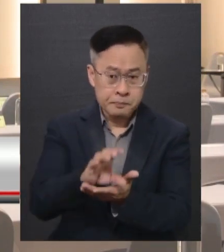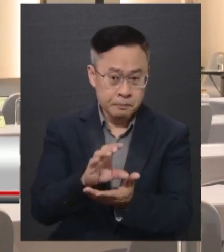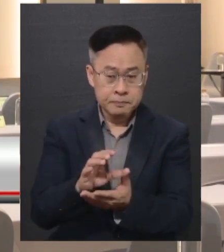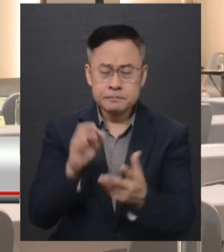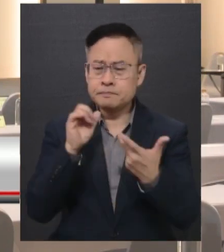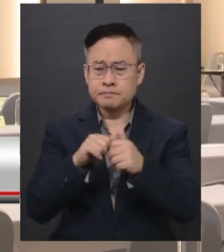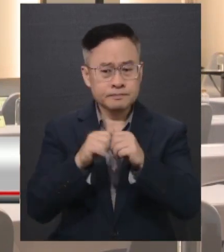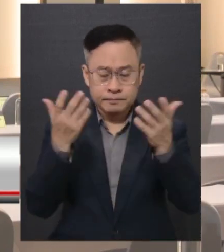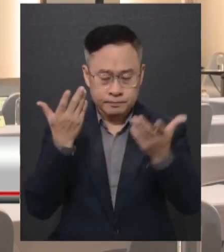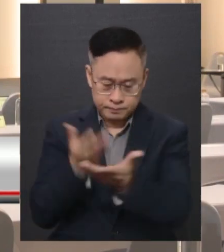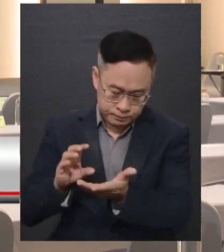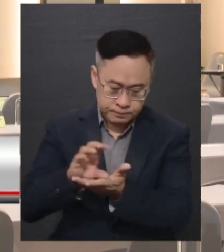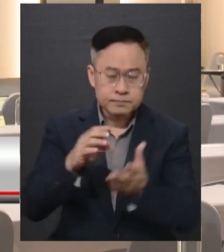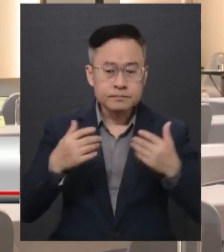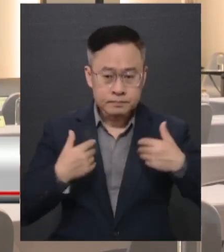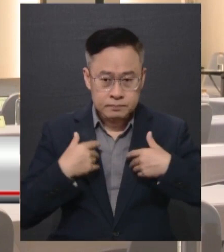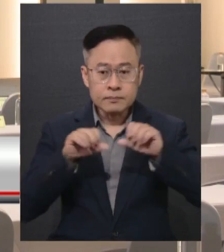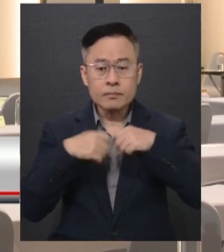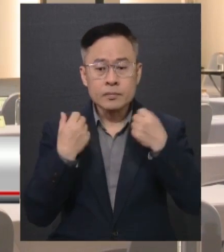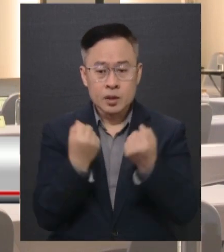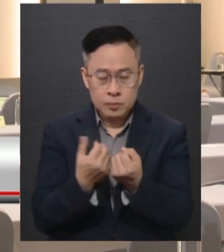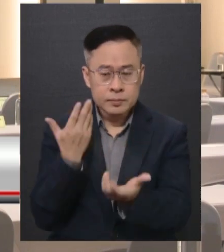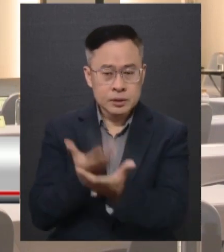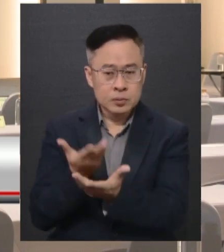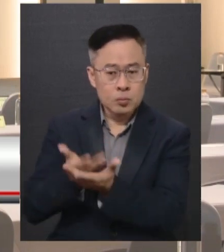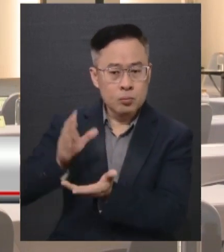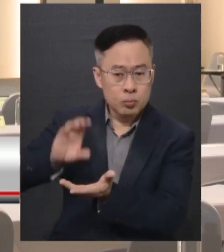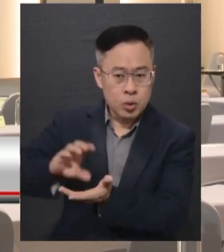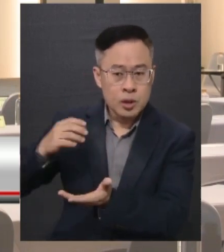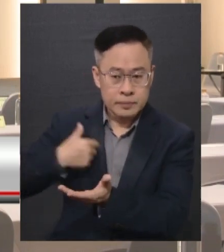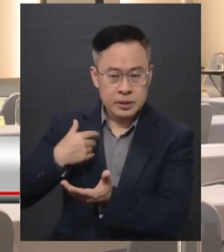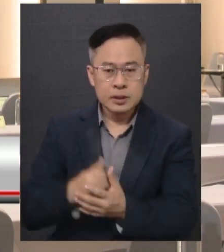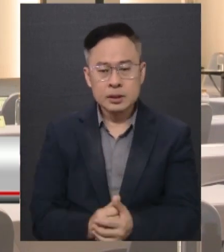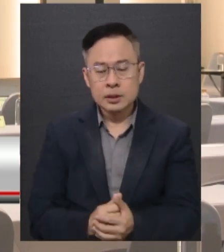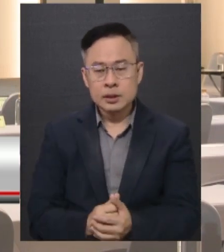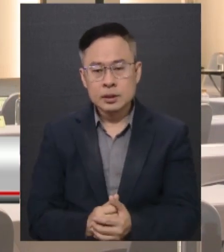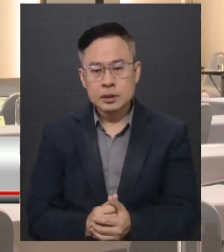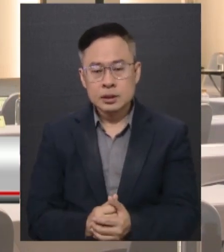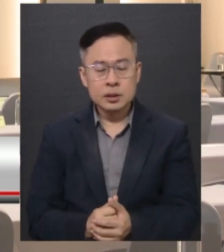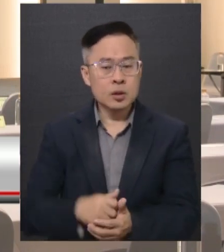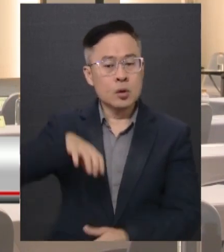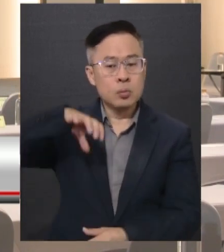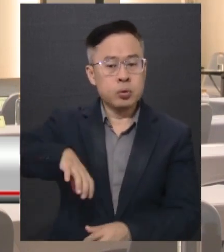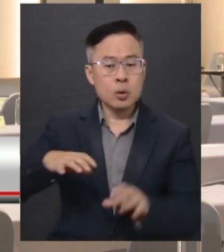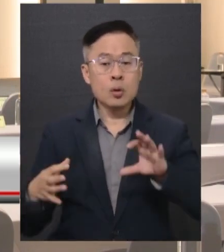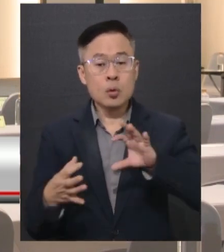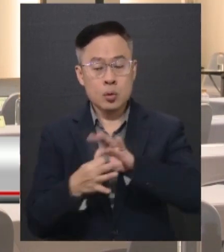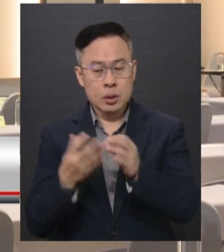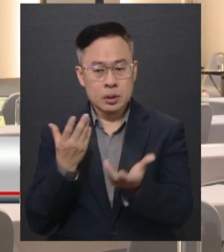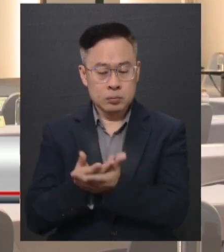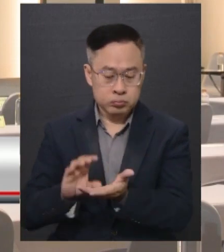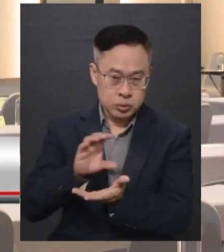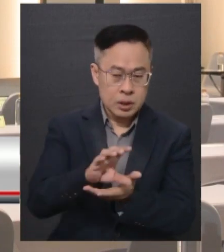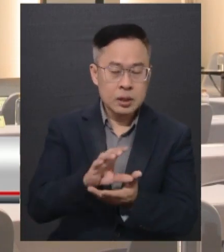เลยครับทางสมาคมก็ได้รับการจัดสรรอย่างดีแล้วก็ทางการกีฬาแห่งประเทศไทยทางโอลิมปิก